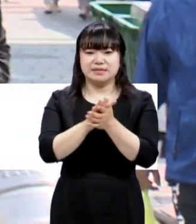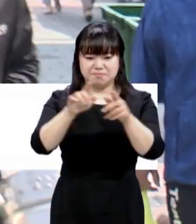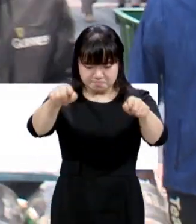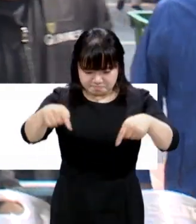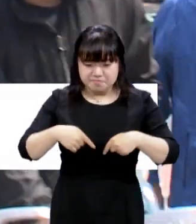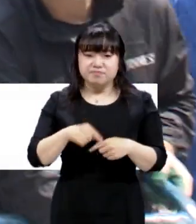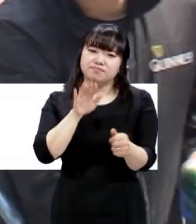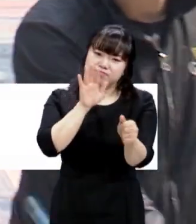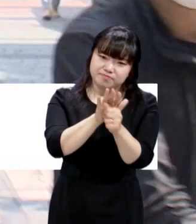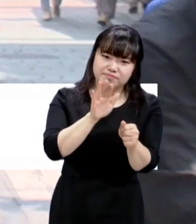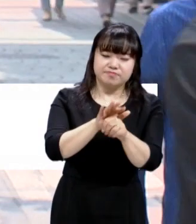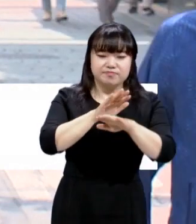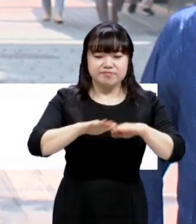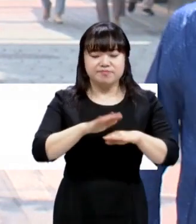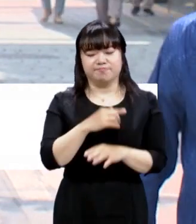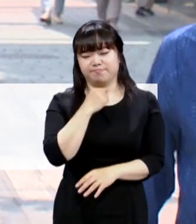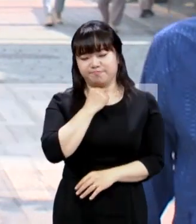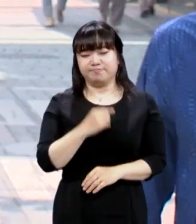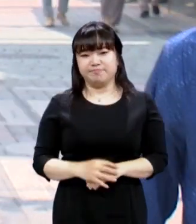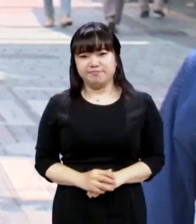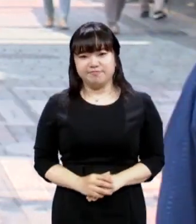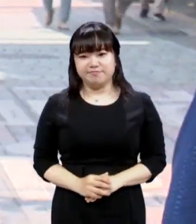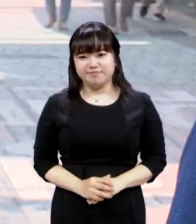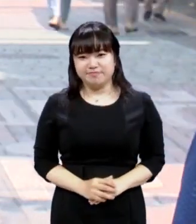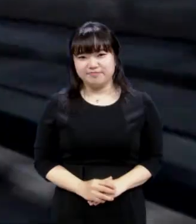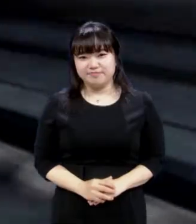지원하고 돕도록 하겠습니다